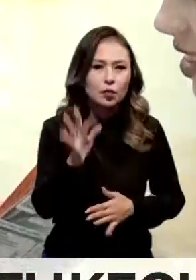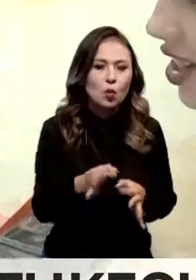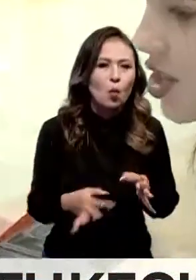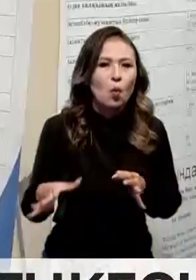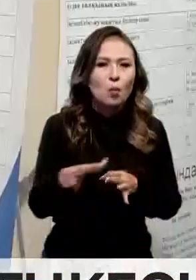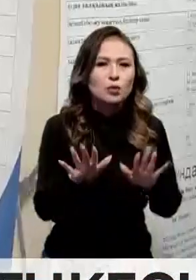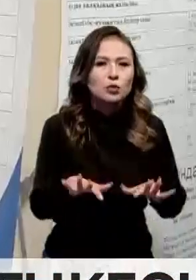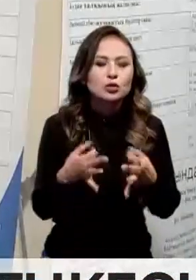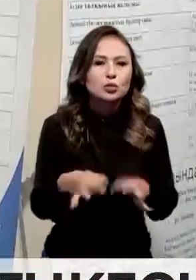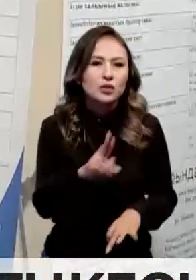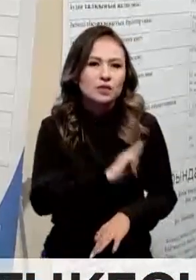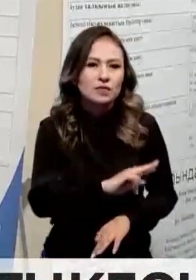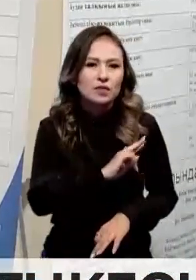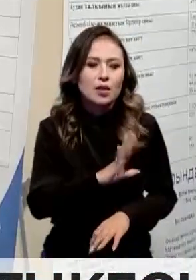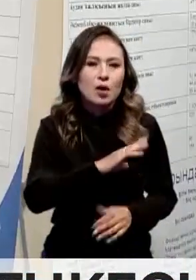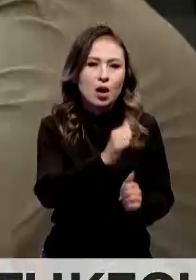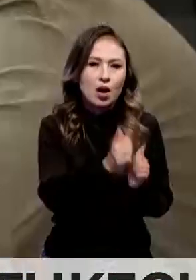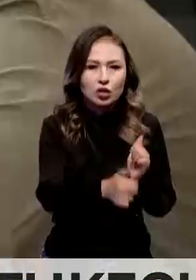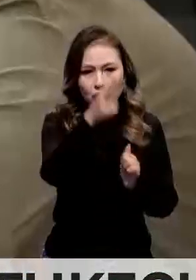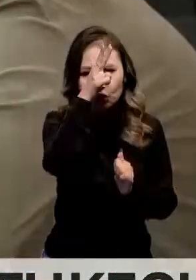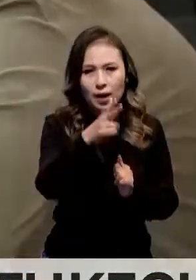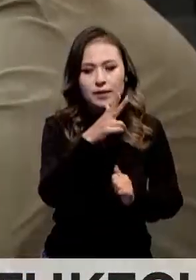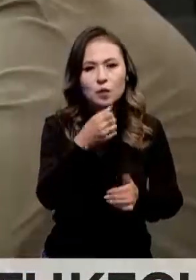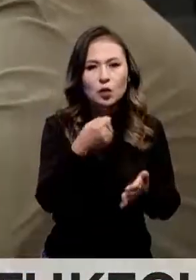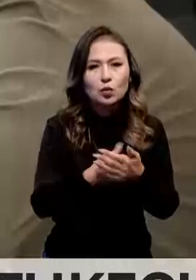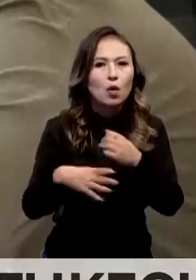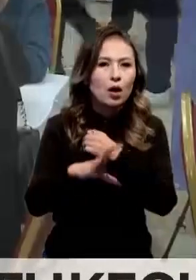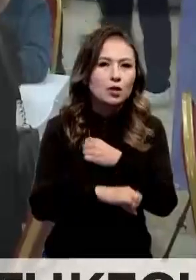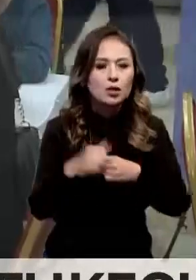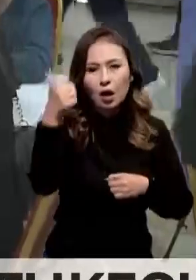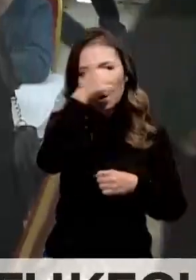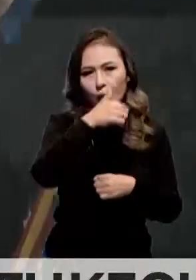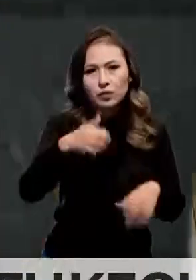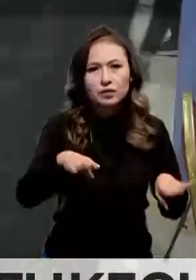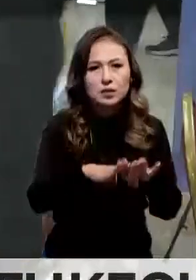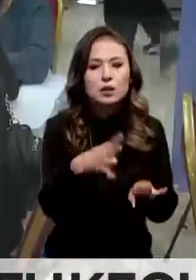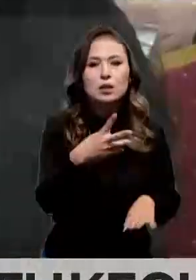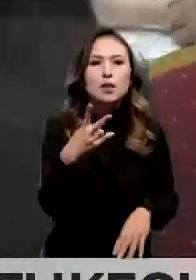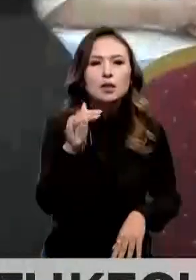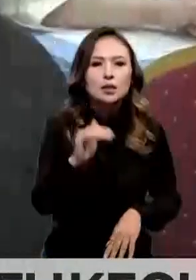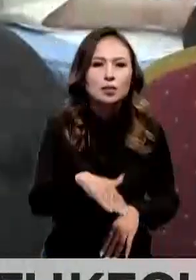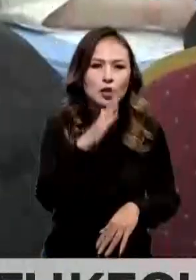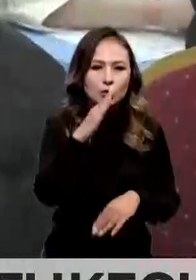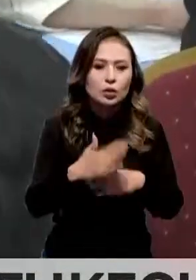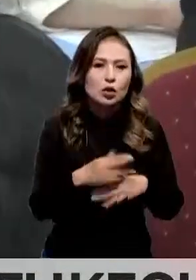бойынша бос жұмыс орындар жәрмеңкесі әр 3 ай сайын өтеді. Жыл соңына дейін осындай шаралар арқылы 42 мың адамға